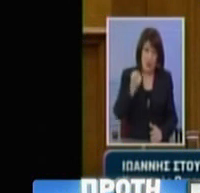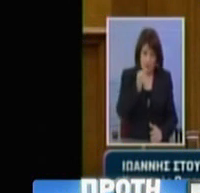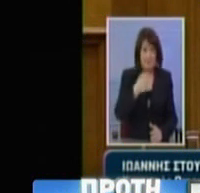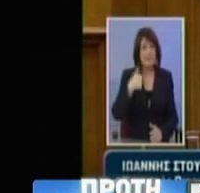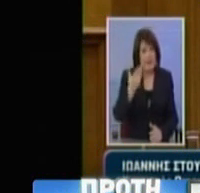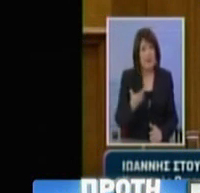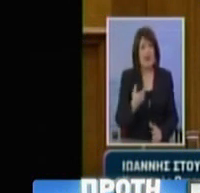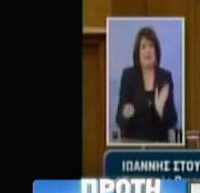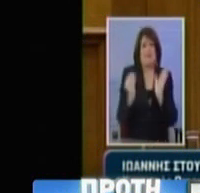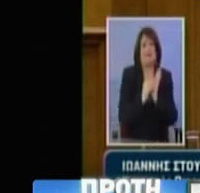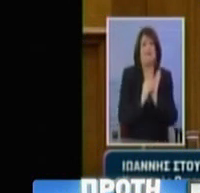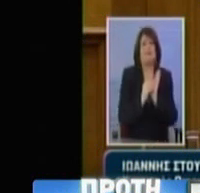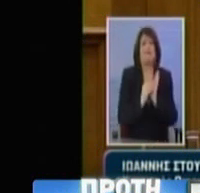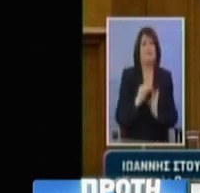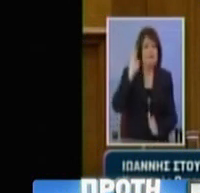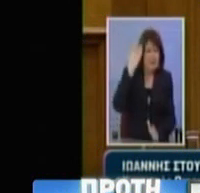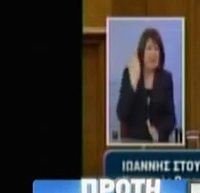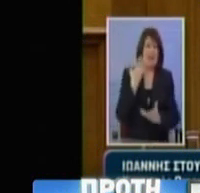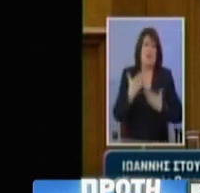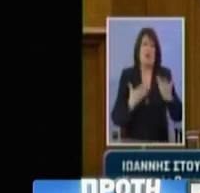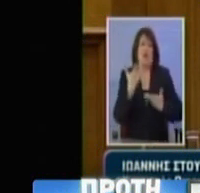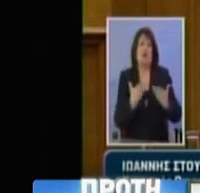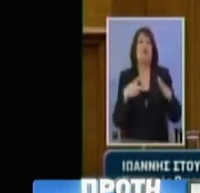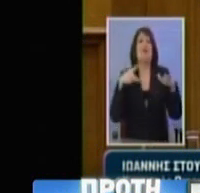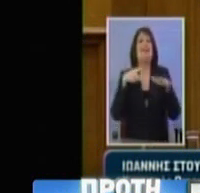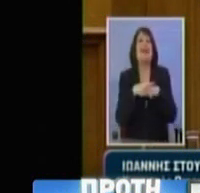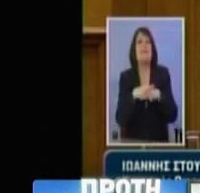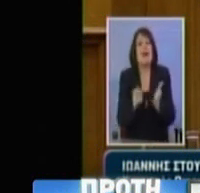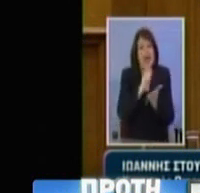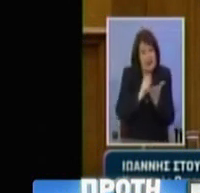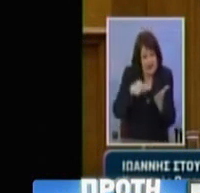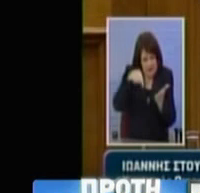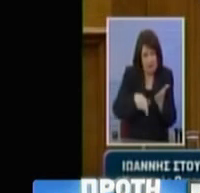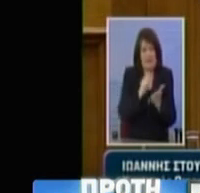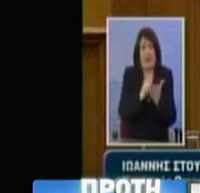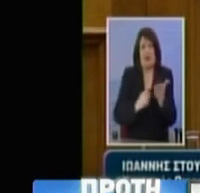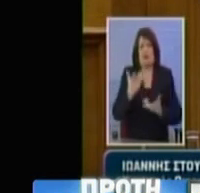Δημοσιονομικά πάνε στο παρελθόν. Ταμιακά γράφονται φέτος.